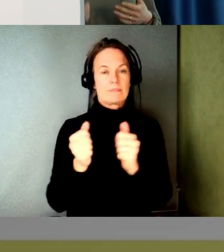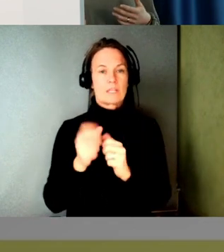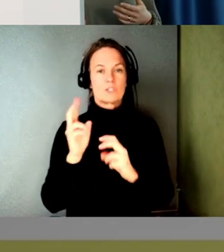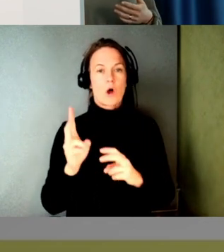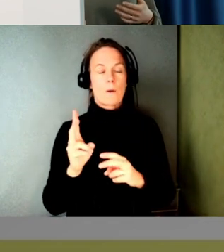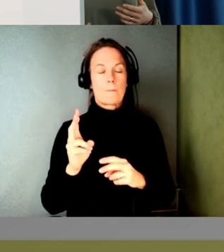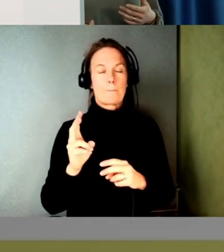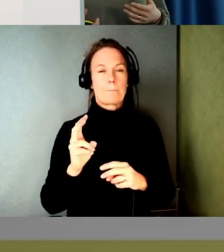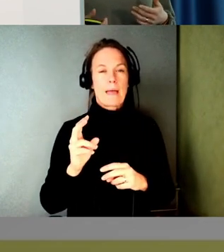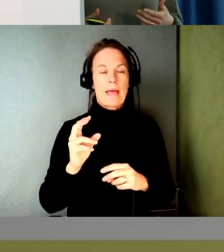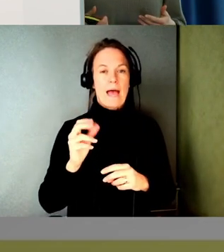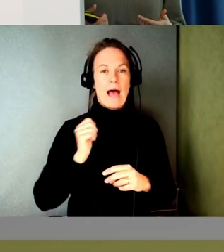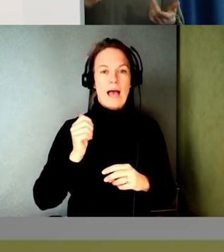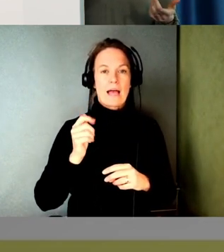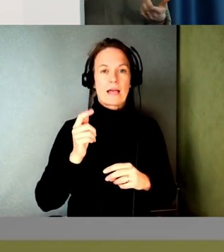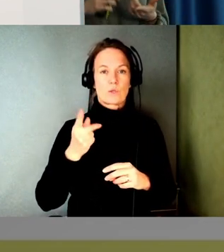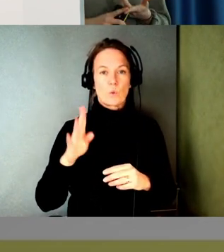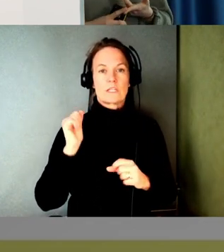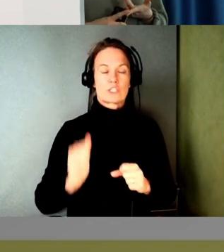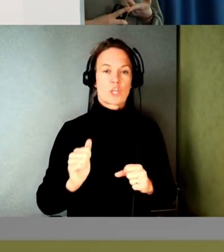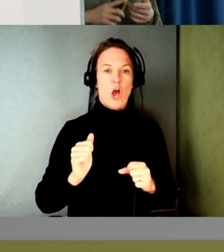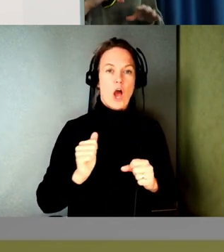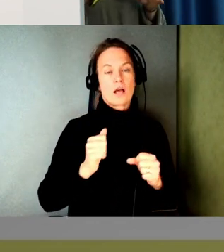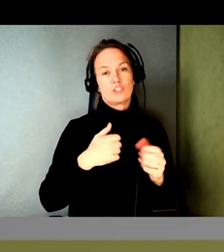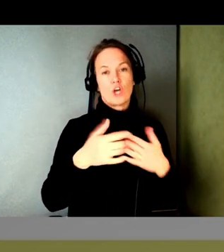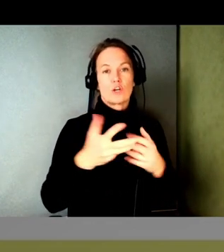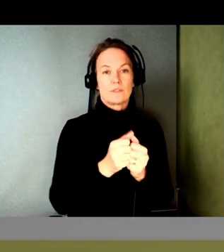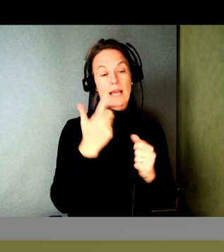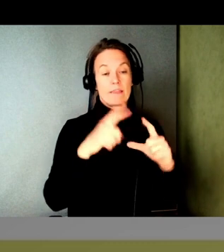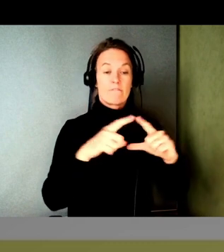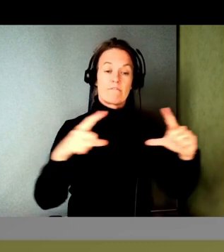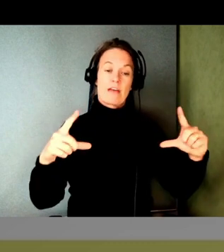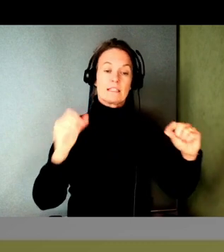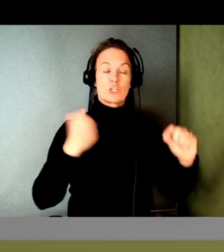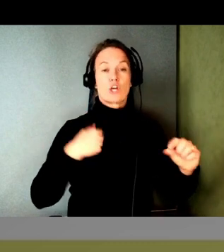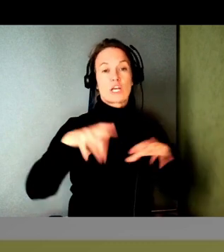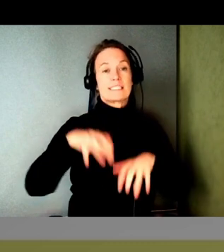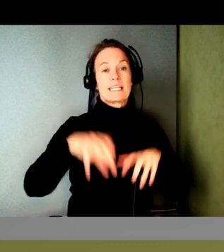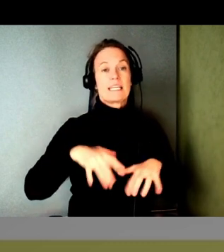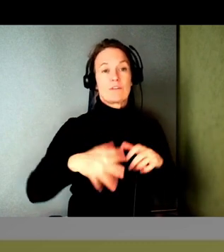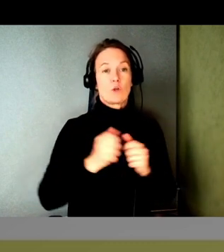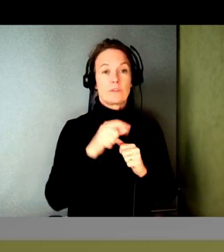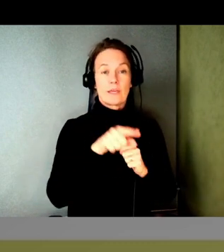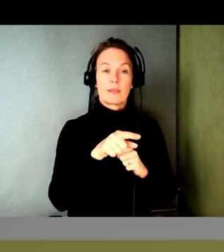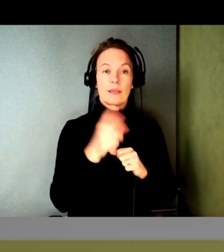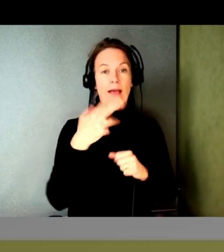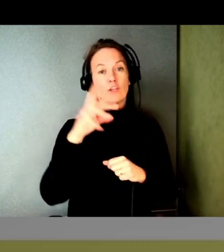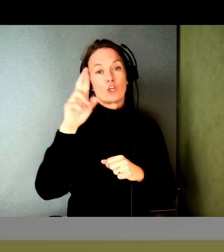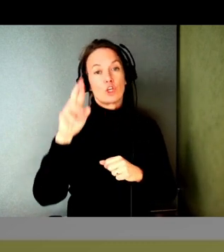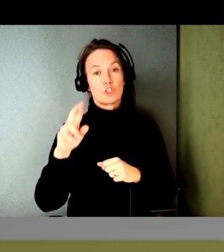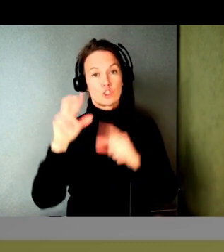interagera med det kan vara eh ett inmatningsfält det ska skriva in någonting Eh det kan vara